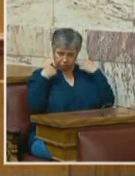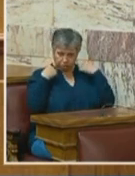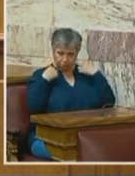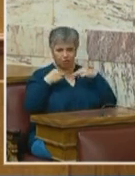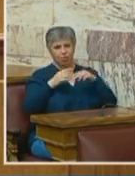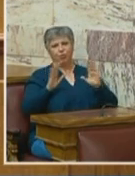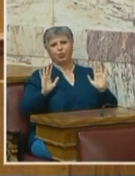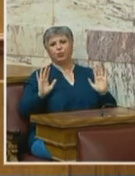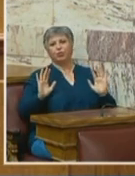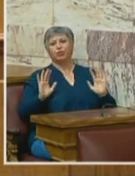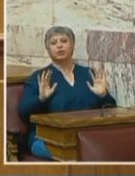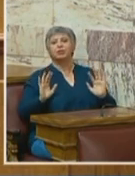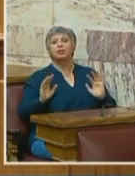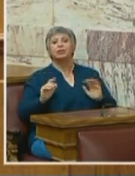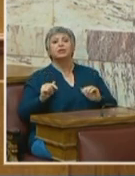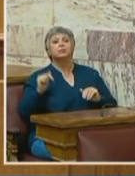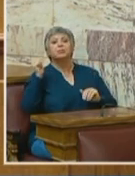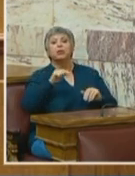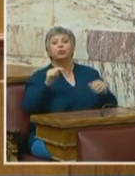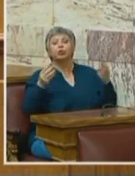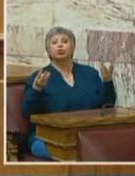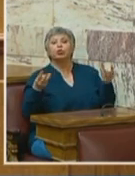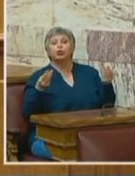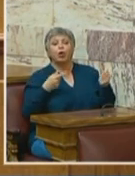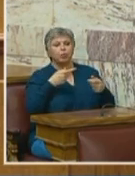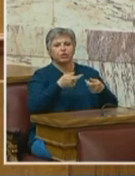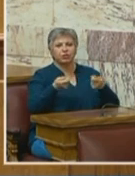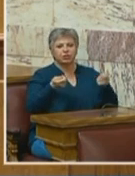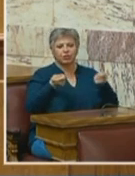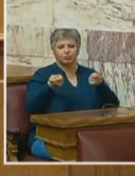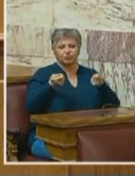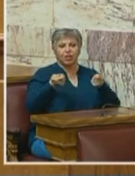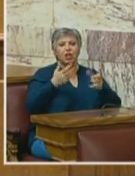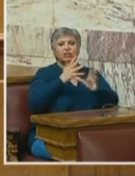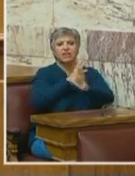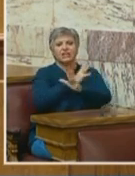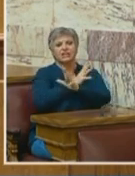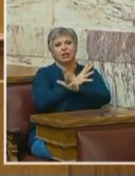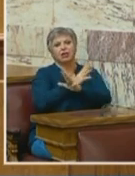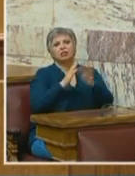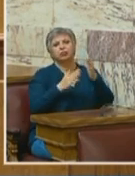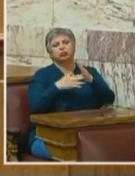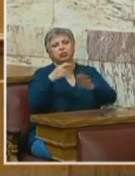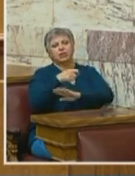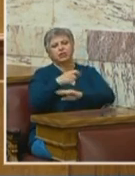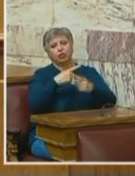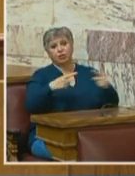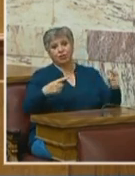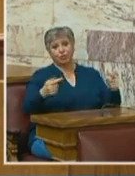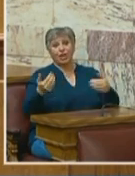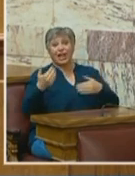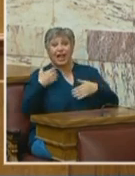προσπαθείτε με πρωτοφανή τρόπο να χειραγωγήσετε. Αλλά με τη δικιά μας διακυβέρνηση εγγυώμαι